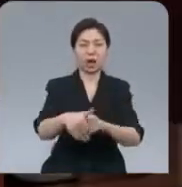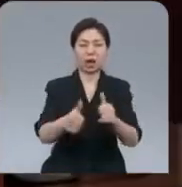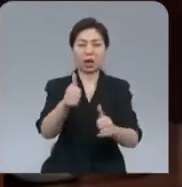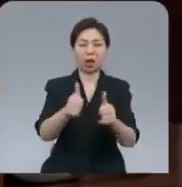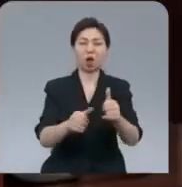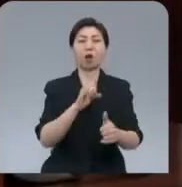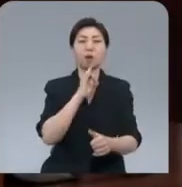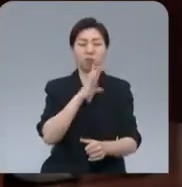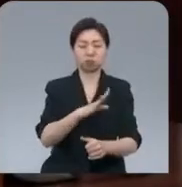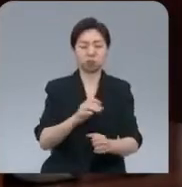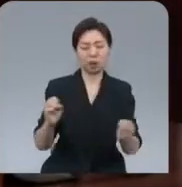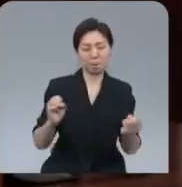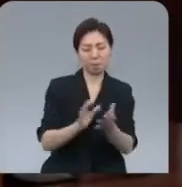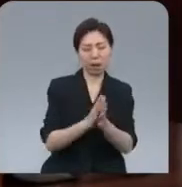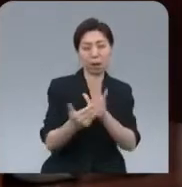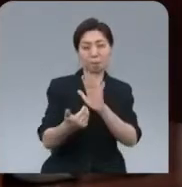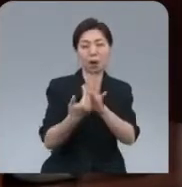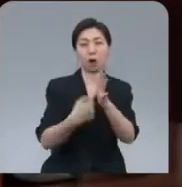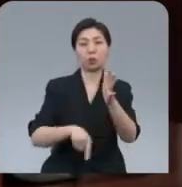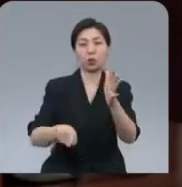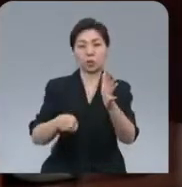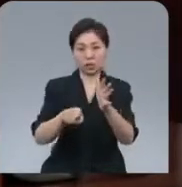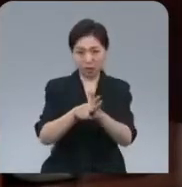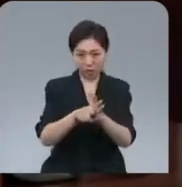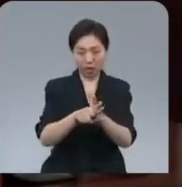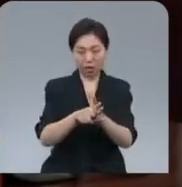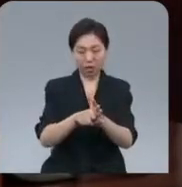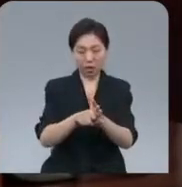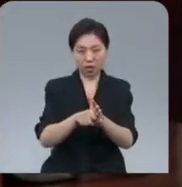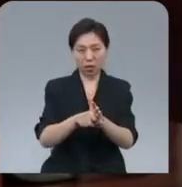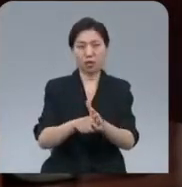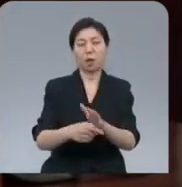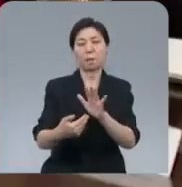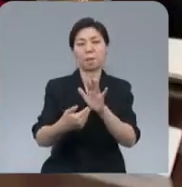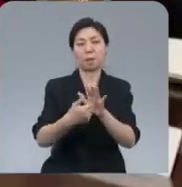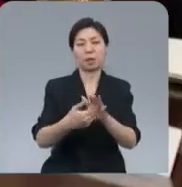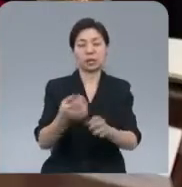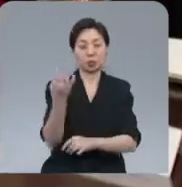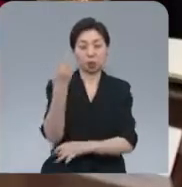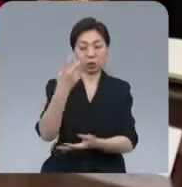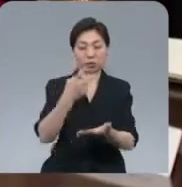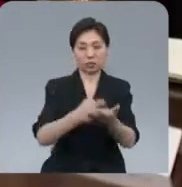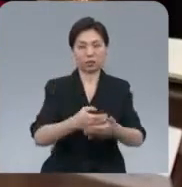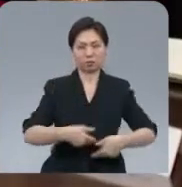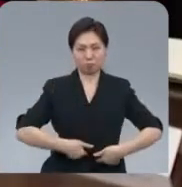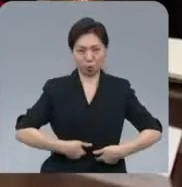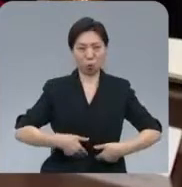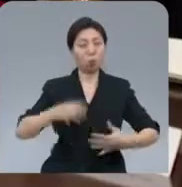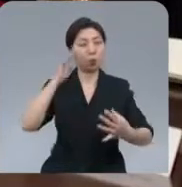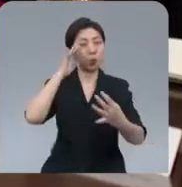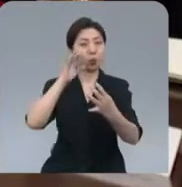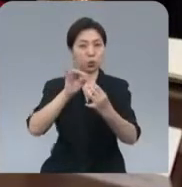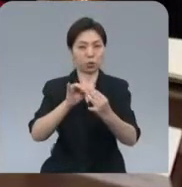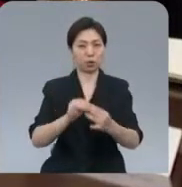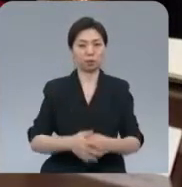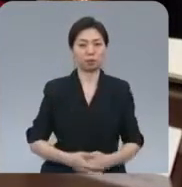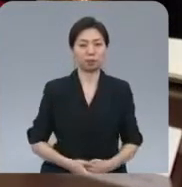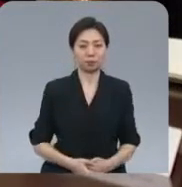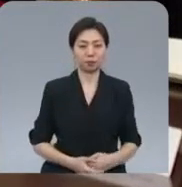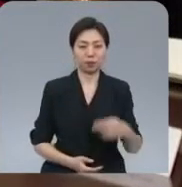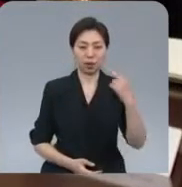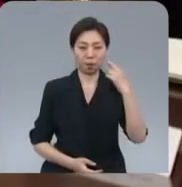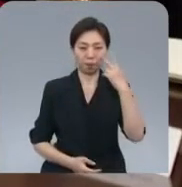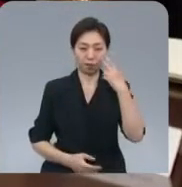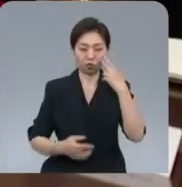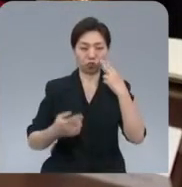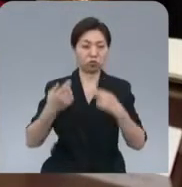外交軍事での対立が高まっている台湾問題について売電大統領はアメリカば現状を変え